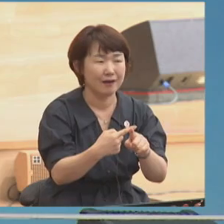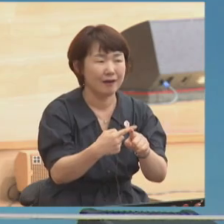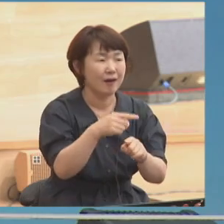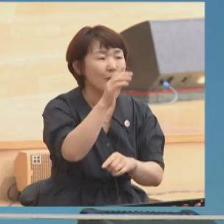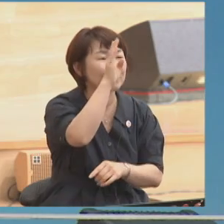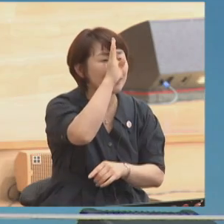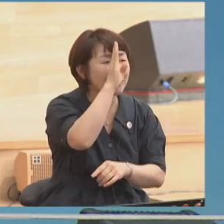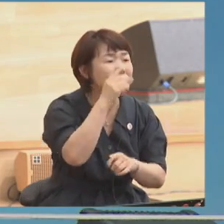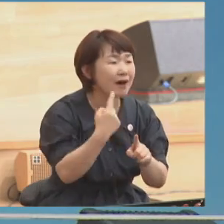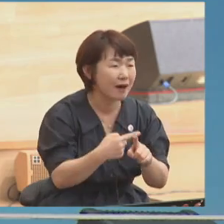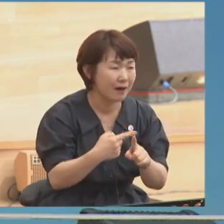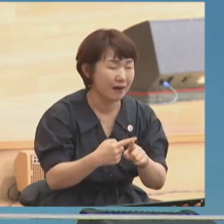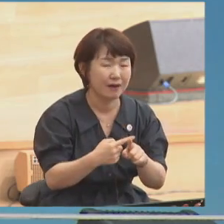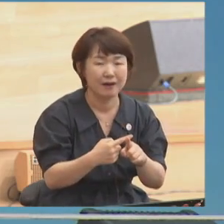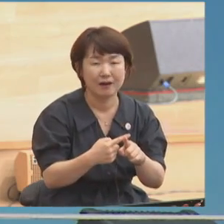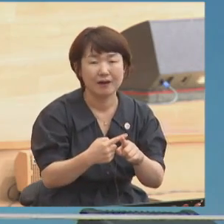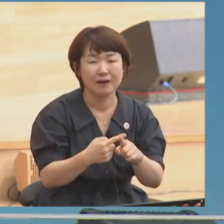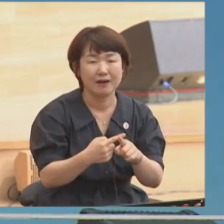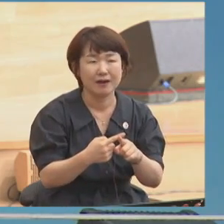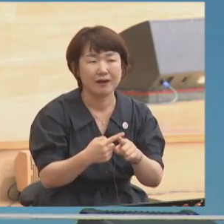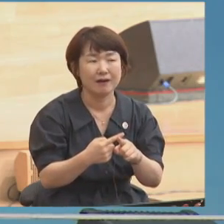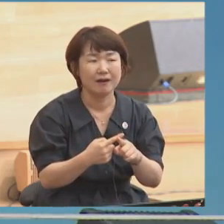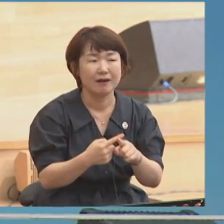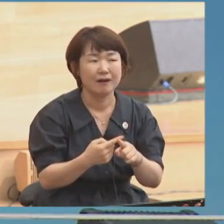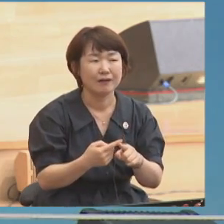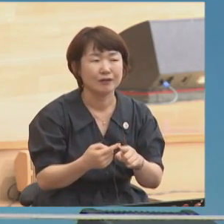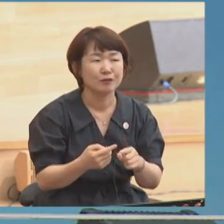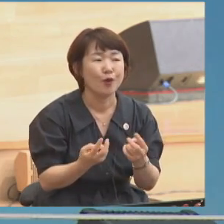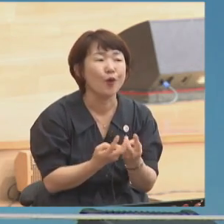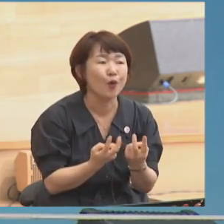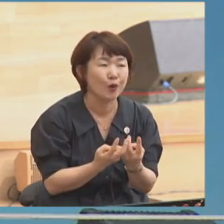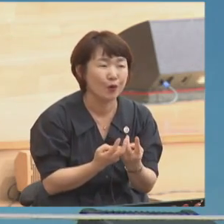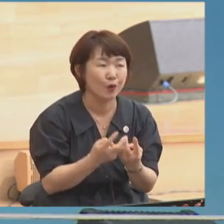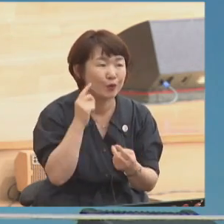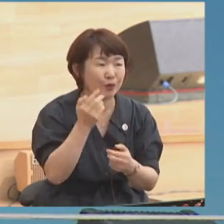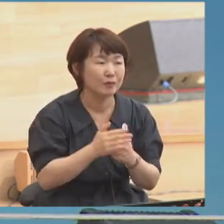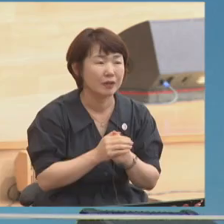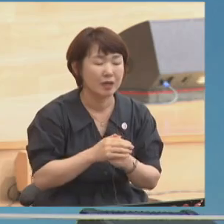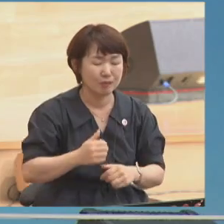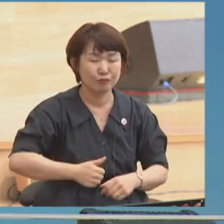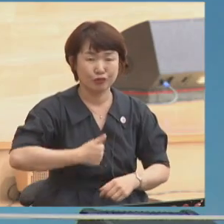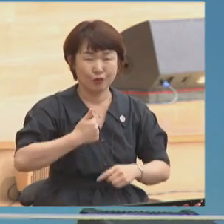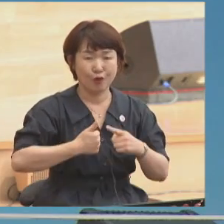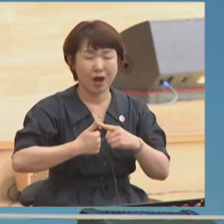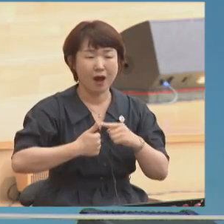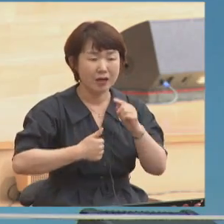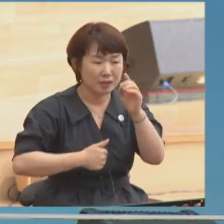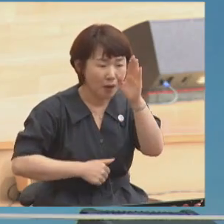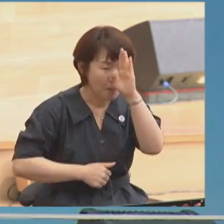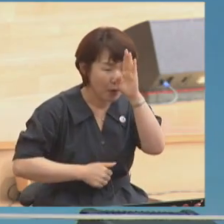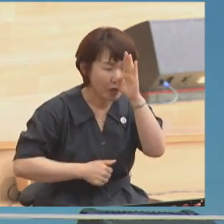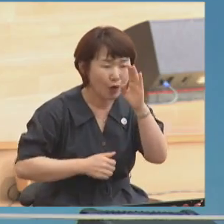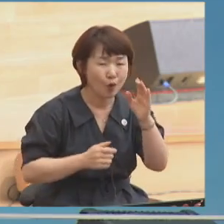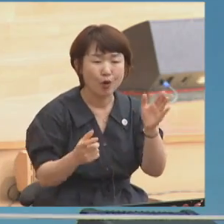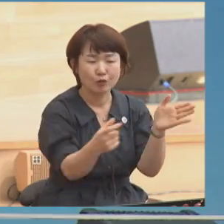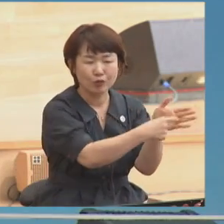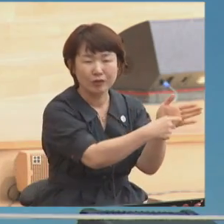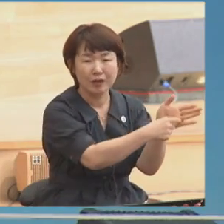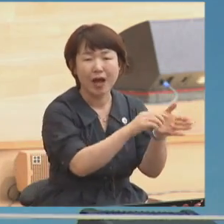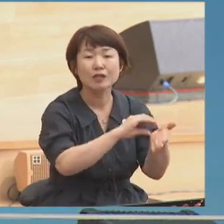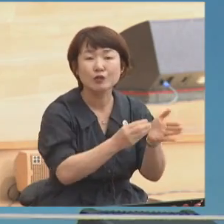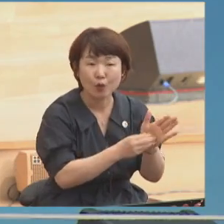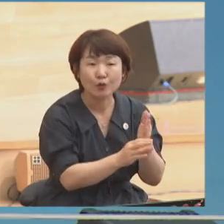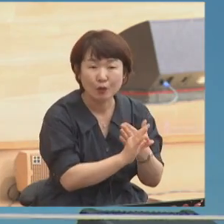병이라는 거예요. 여러분 어떻게 해야 할까요? 여러분 그 분노가 질병으로 등록될 정도라면